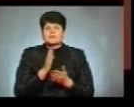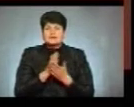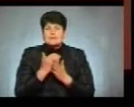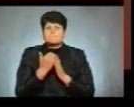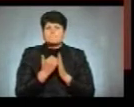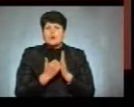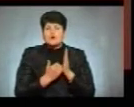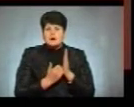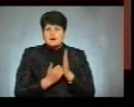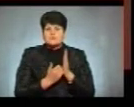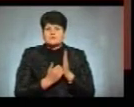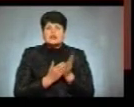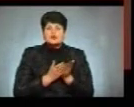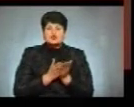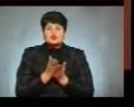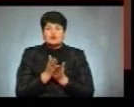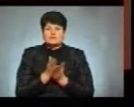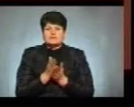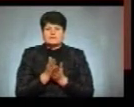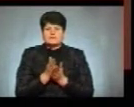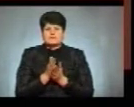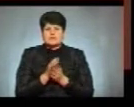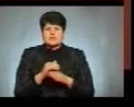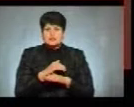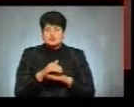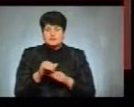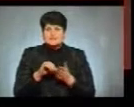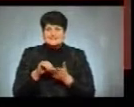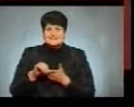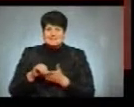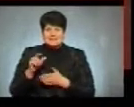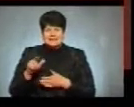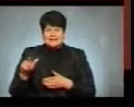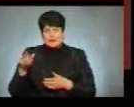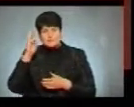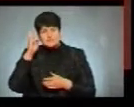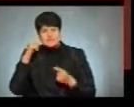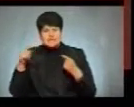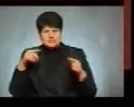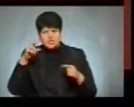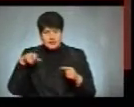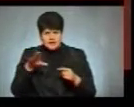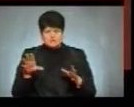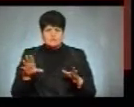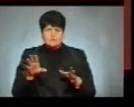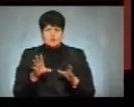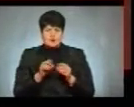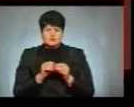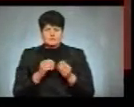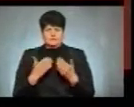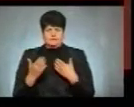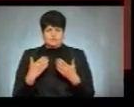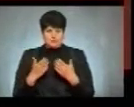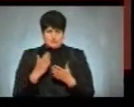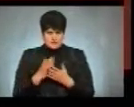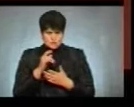програма, вона і зорієнтована назовні. Тобто, значить, представники, посли інших країн, які з нами, скажімо, в якихось стосунках є